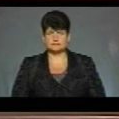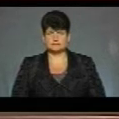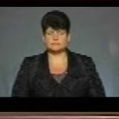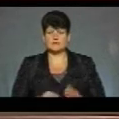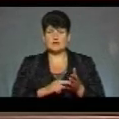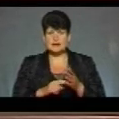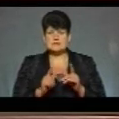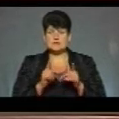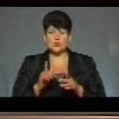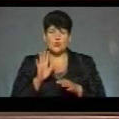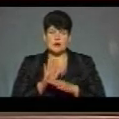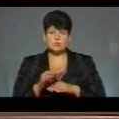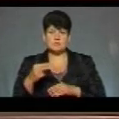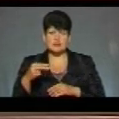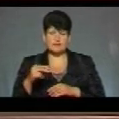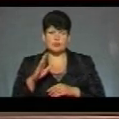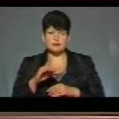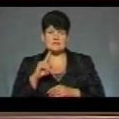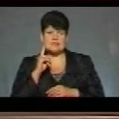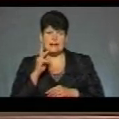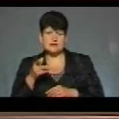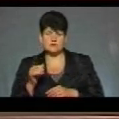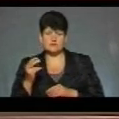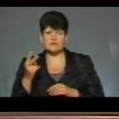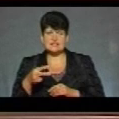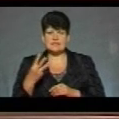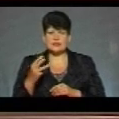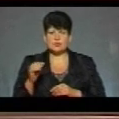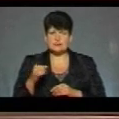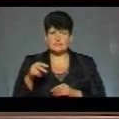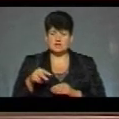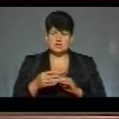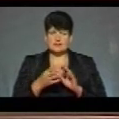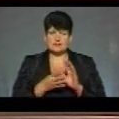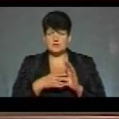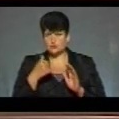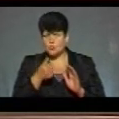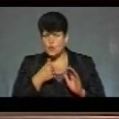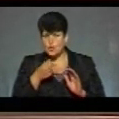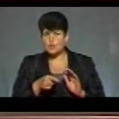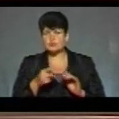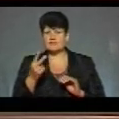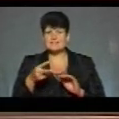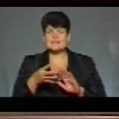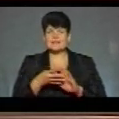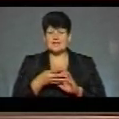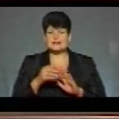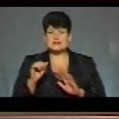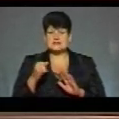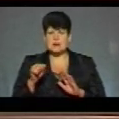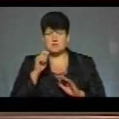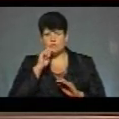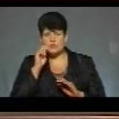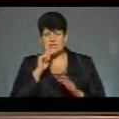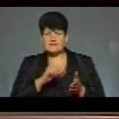Зазначу, згідно з указом президента Володимира Зеленського від 23 серпня 2019 року, 29 серпня в